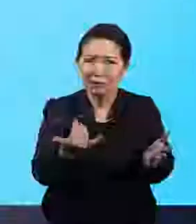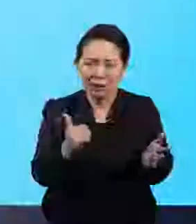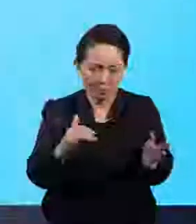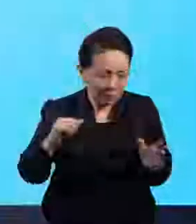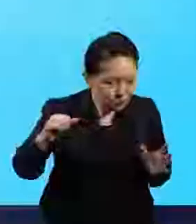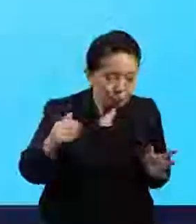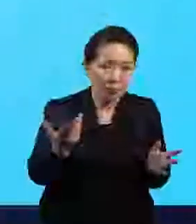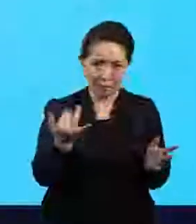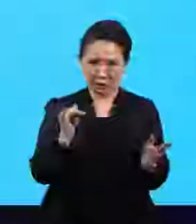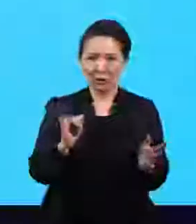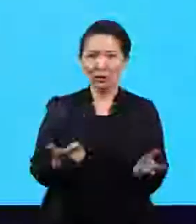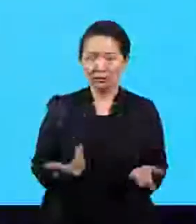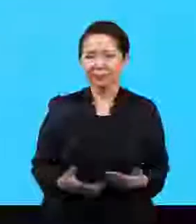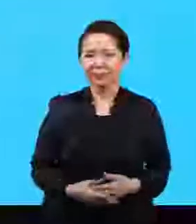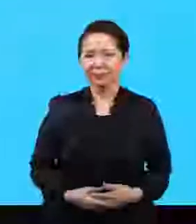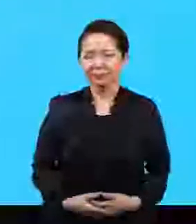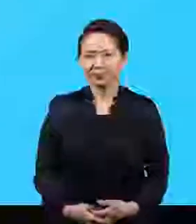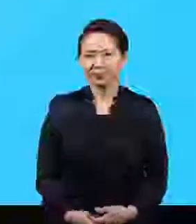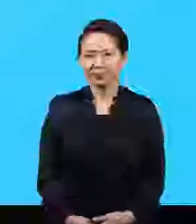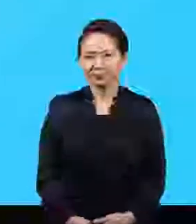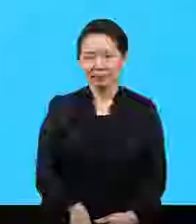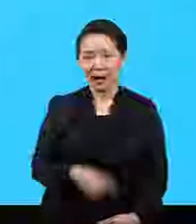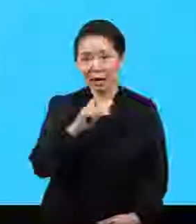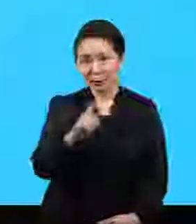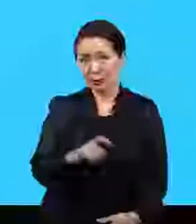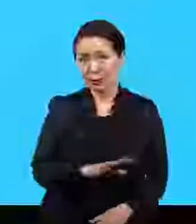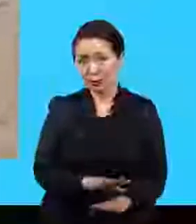гэж хүүхдүүд хариулсан байна.